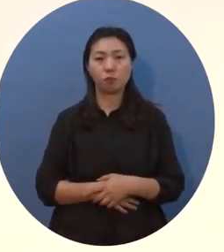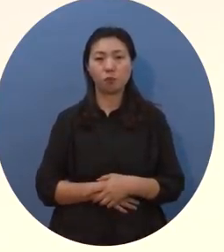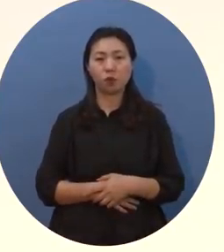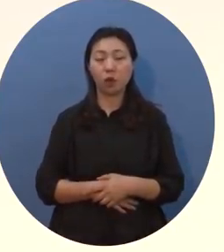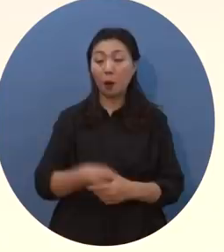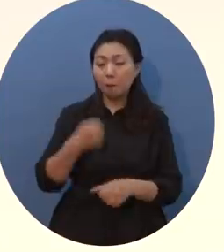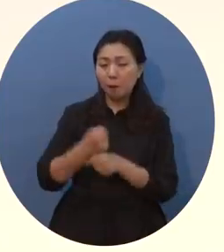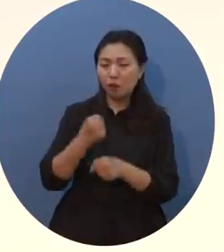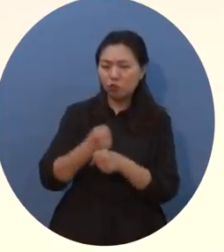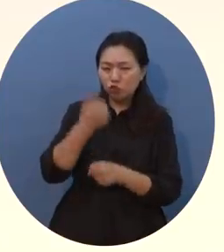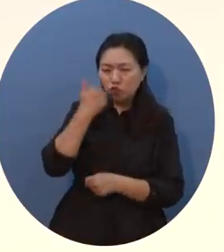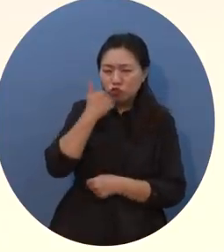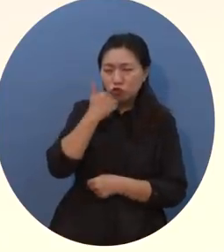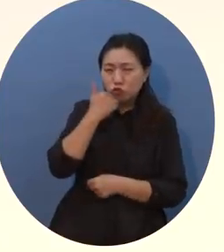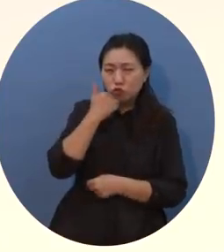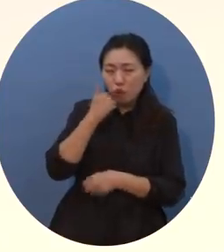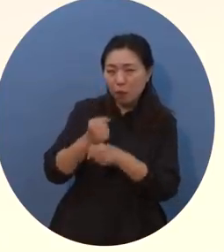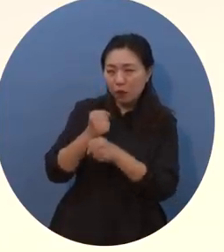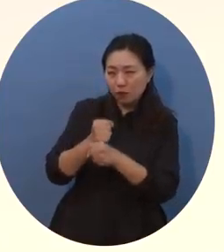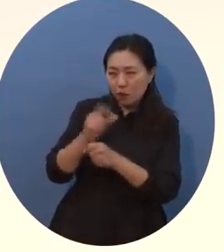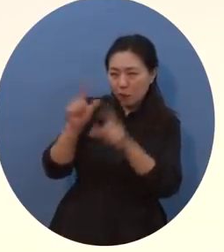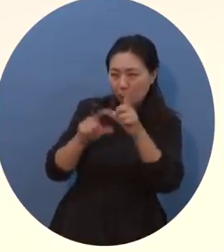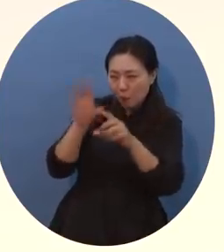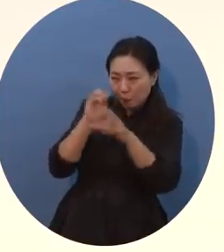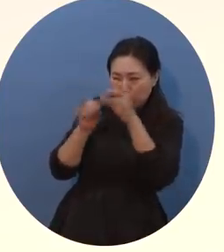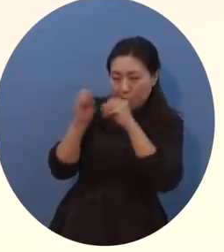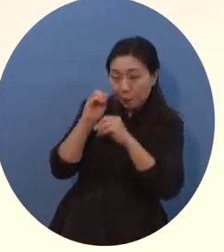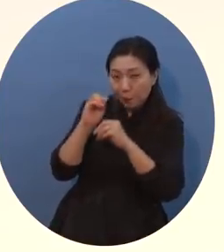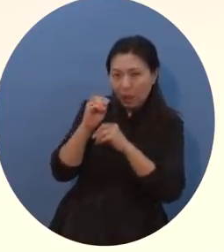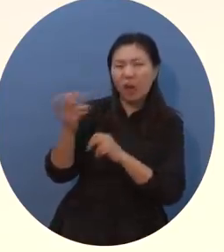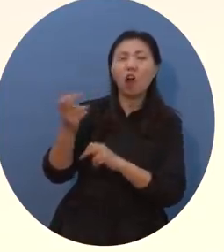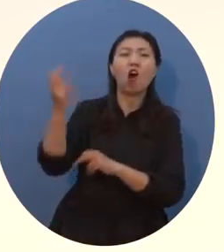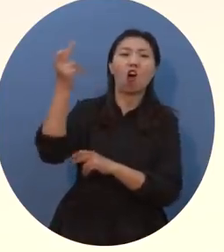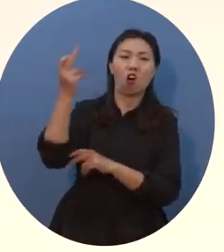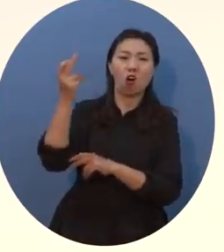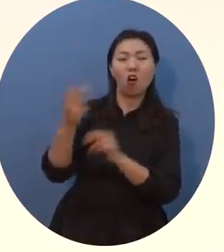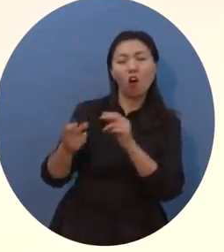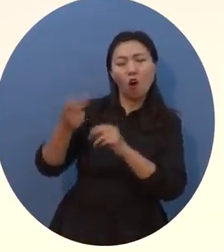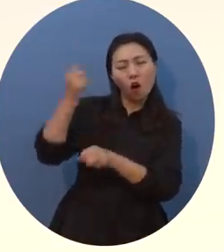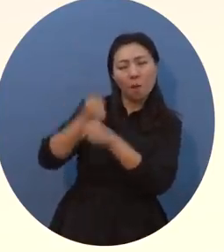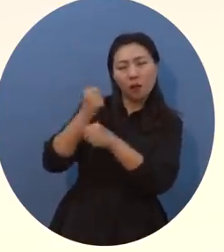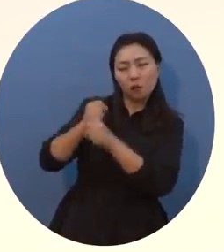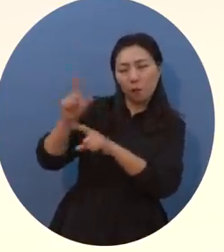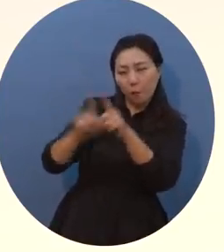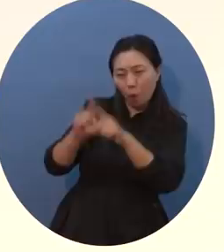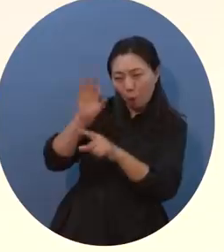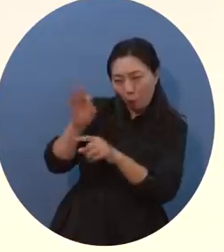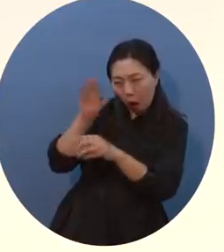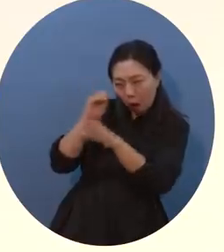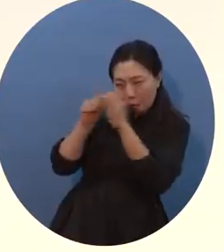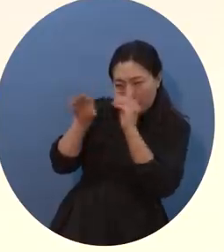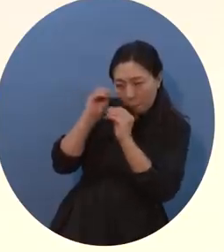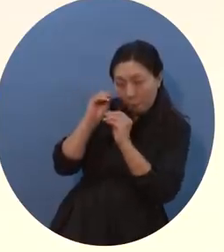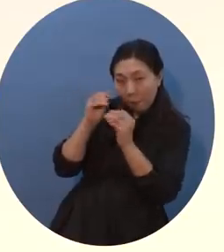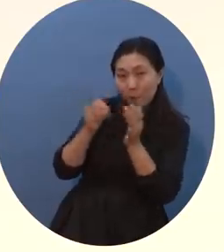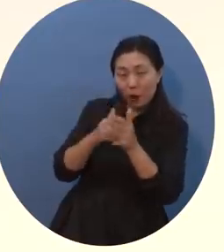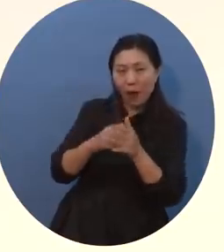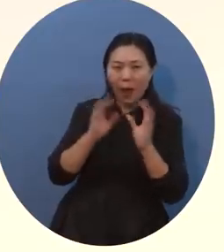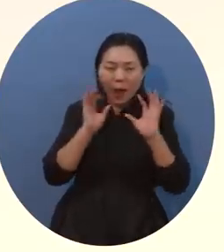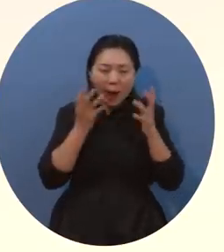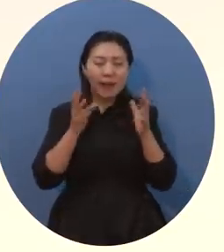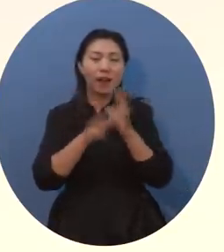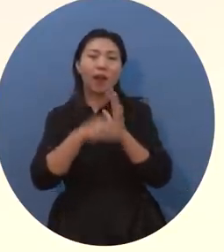누구가 만드는 거를 주로 보고 배웁니까? 형들이 만든 걸 보고 배웁니다. 아주 어릴 때는